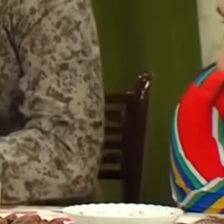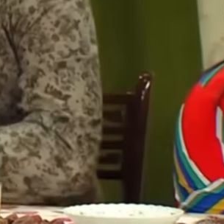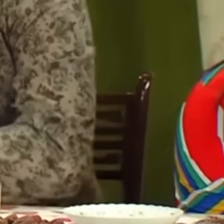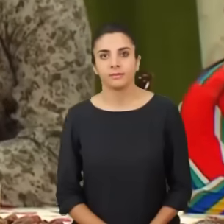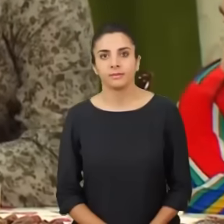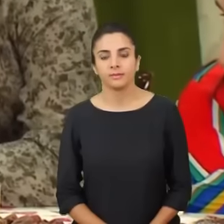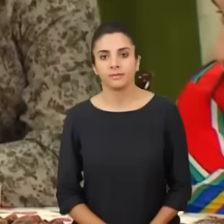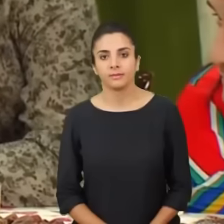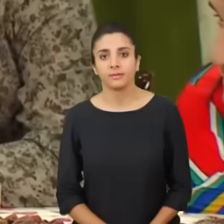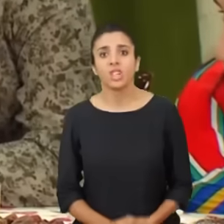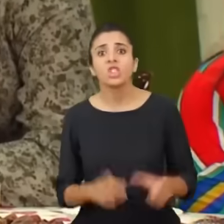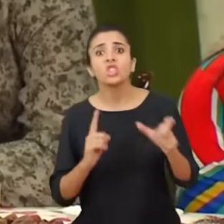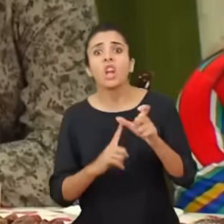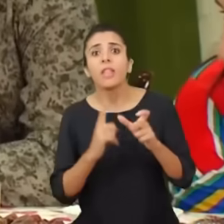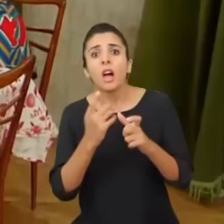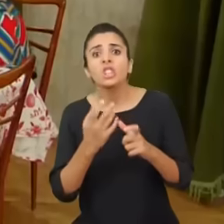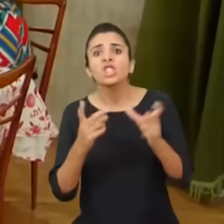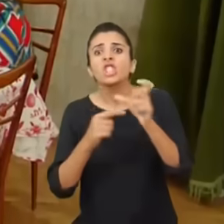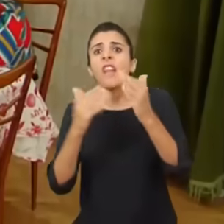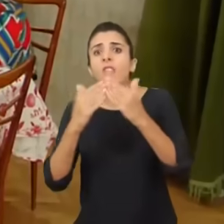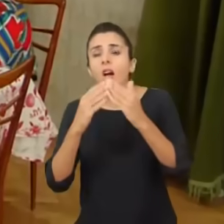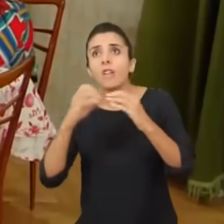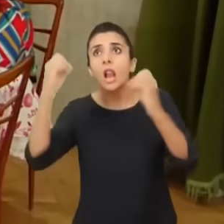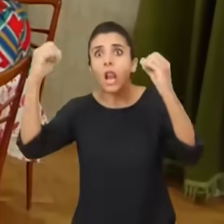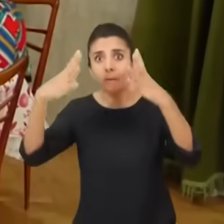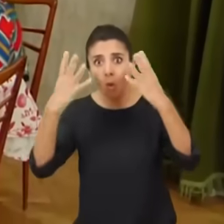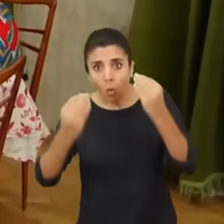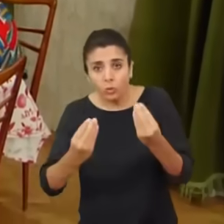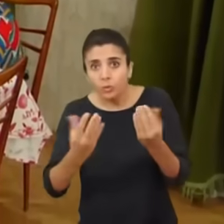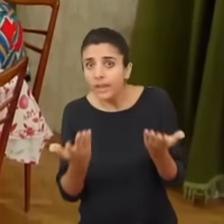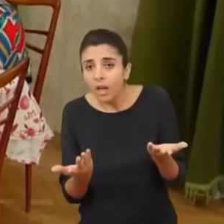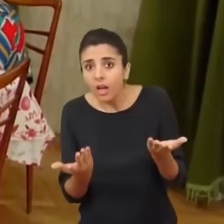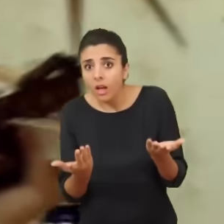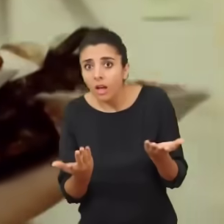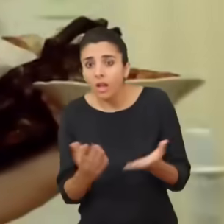görünmüyor. Çağatay yandı mı şerefenin ışıkları? Yok abi ya çok açım ya. Öf!